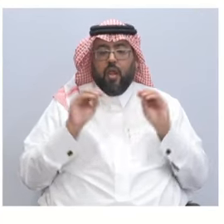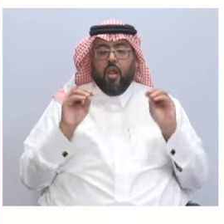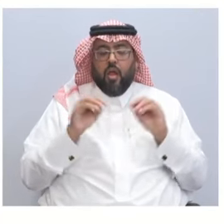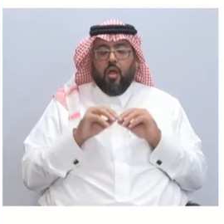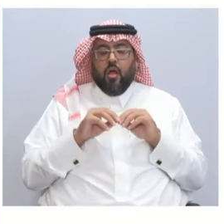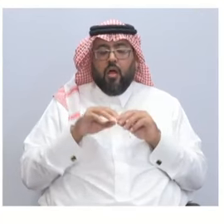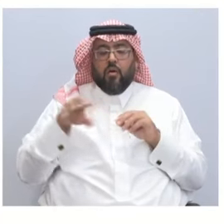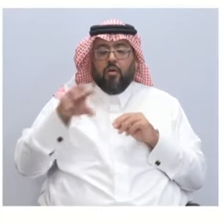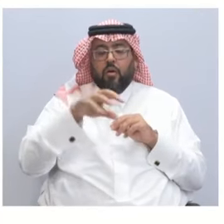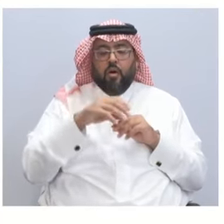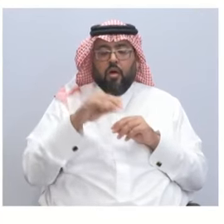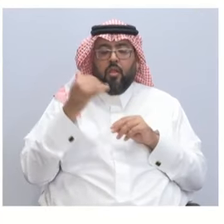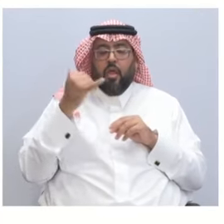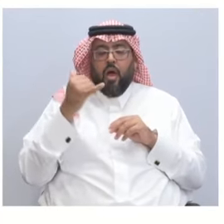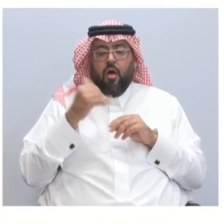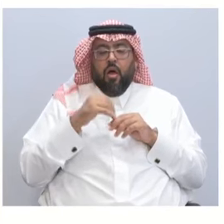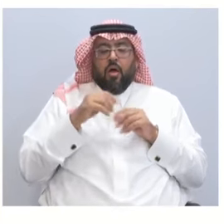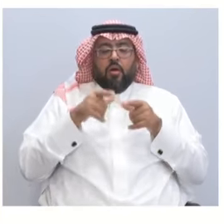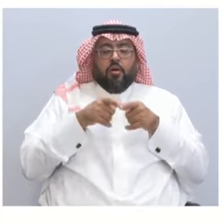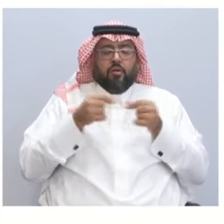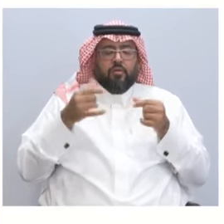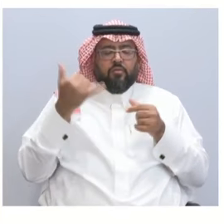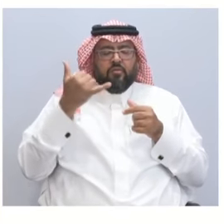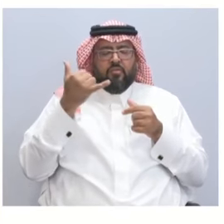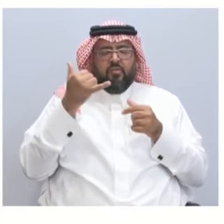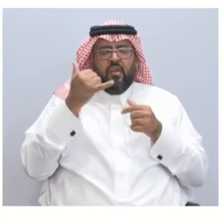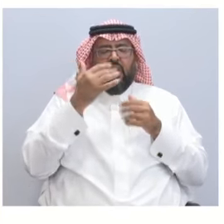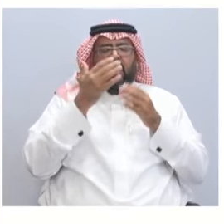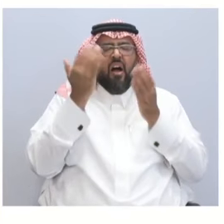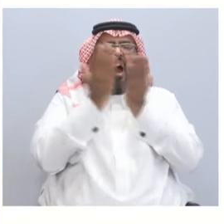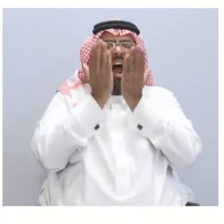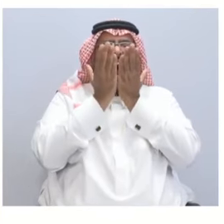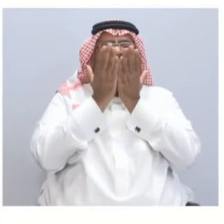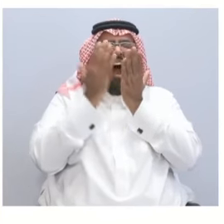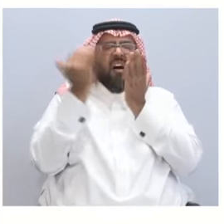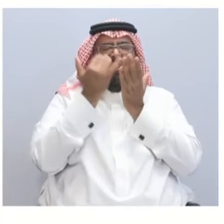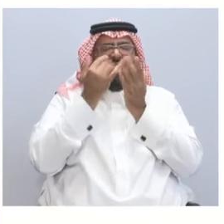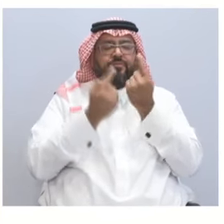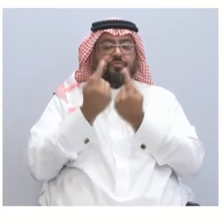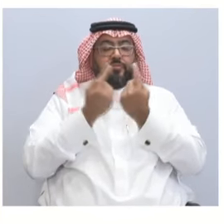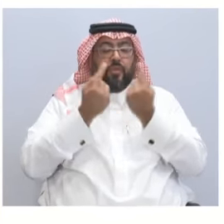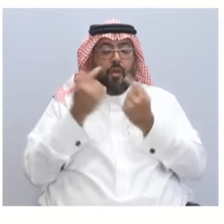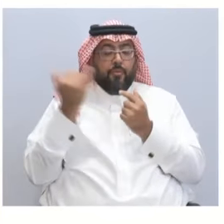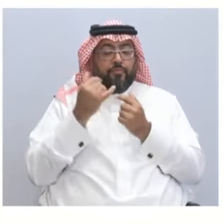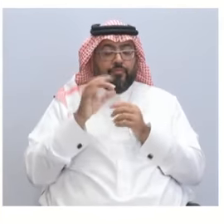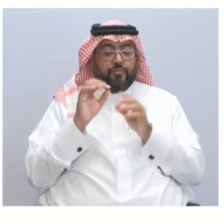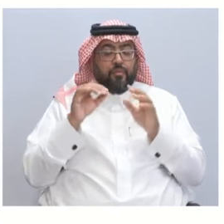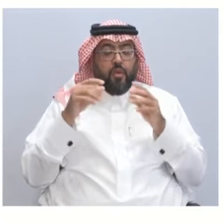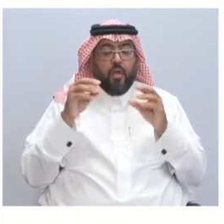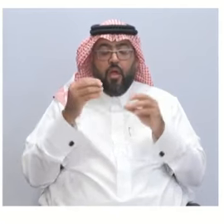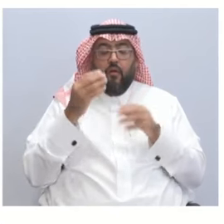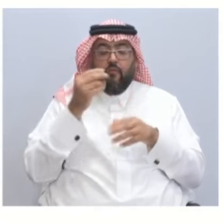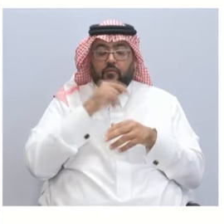ان دومس التعاون اهميه اهتموا في القطاع الزراعي لتحقيق الامن